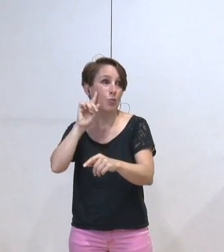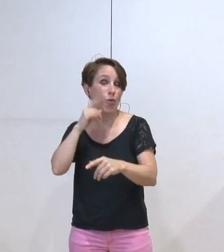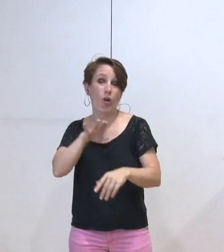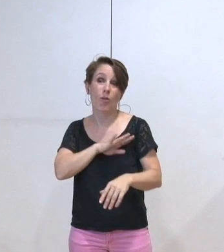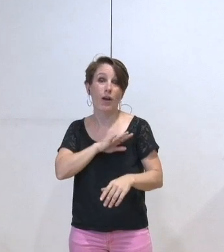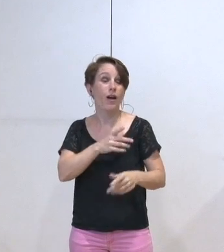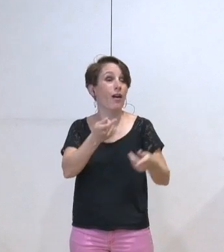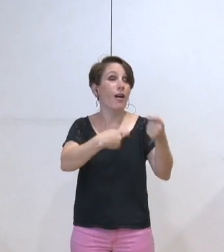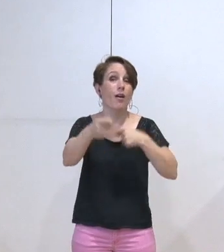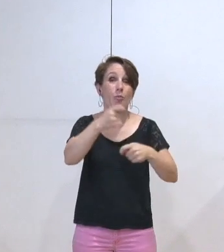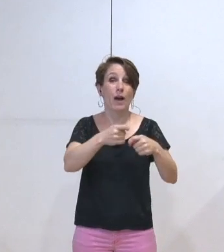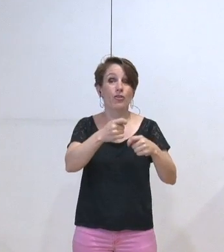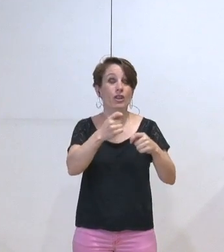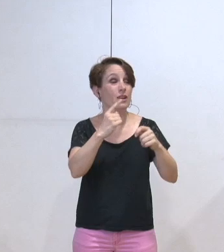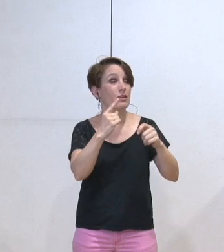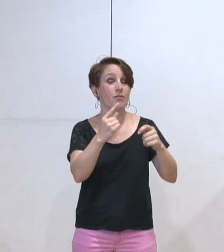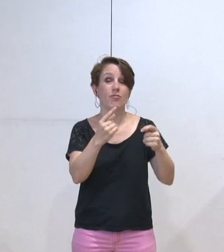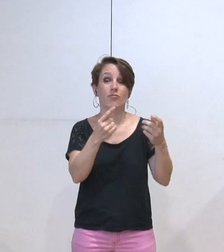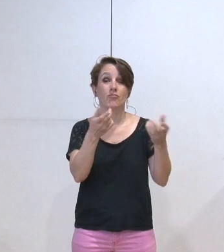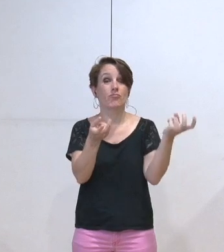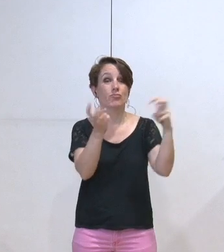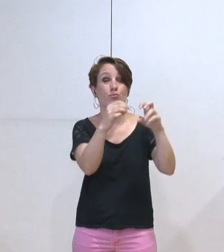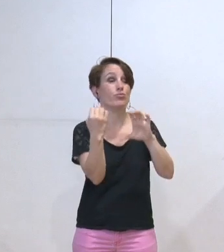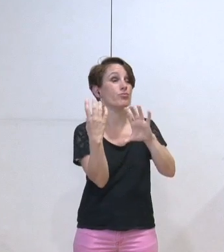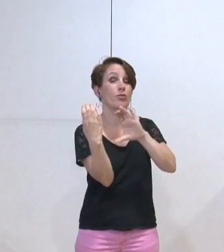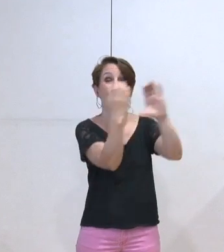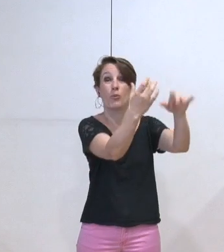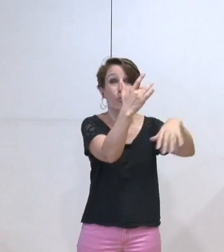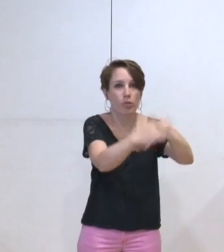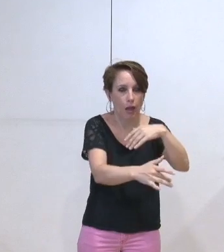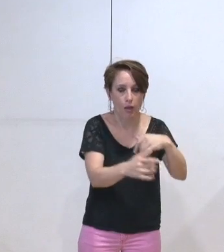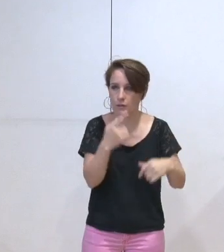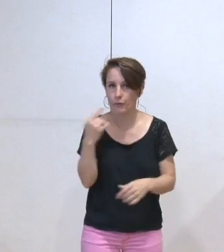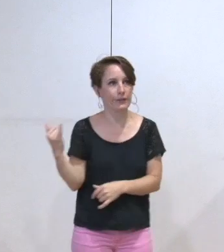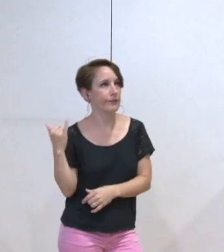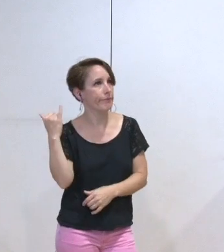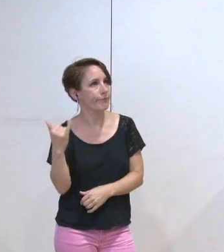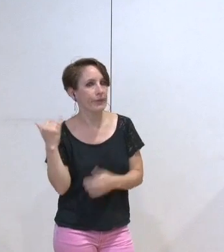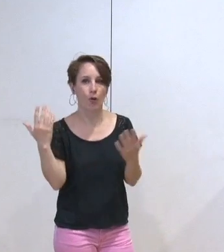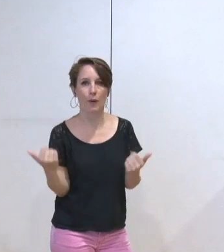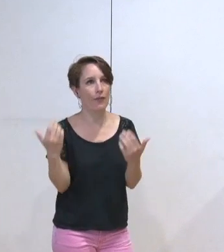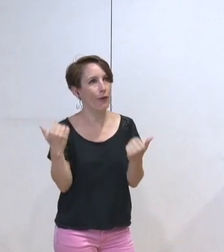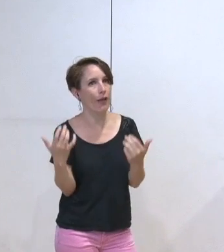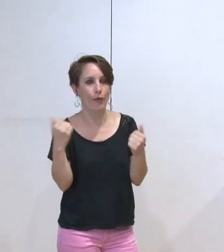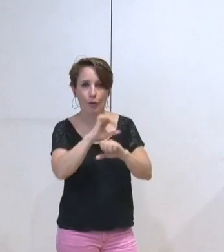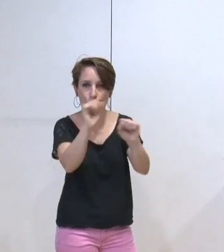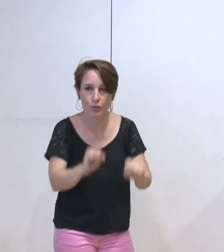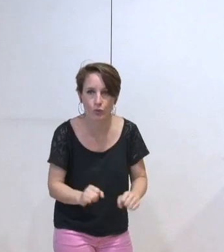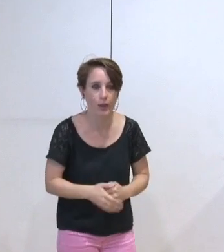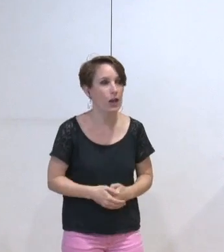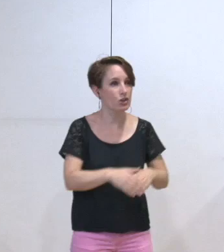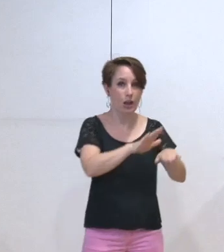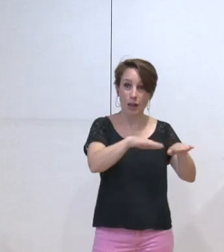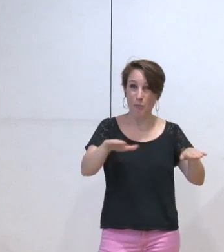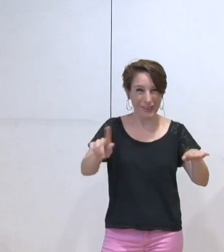marchands nous travaillons à cette question qui limite le temps d'intervention pour le nettoyage les véhicules en stationnement interdit gênant le passage des